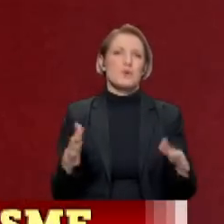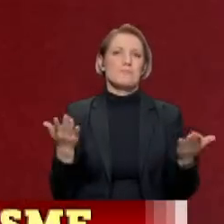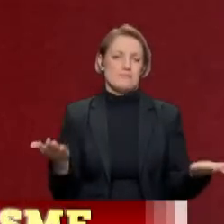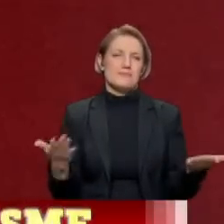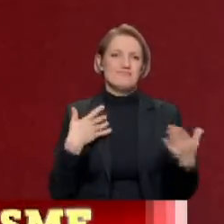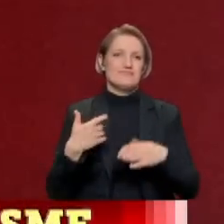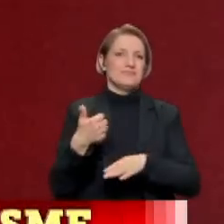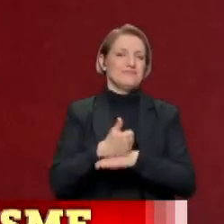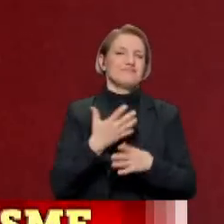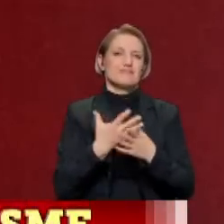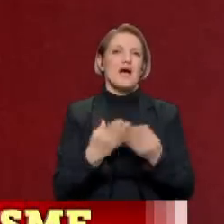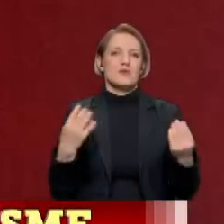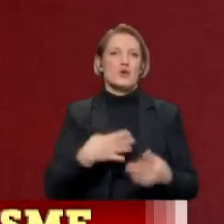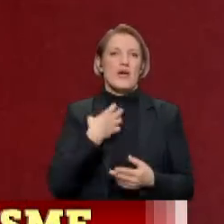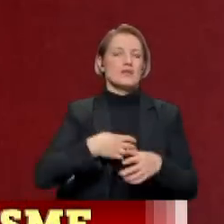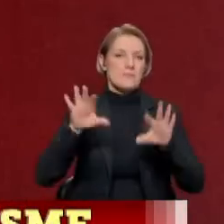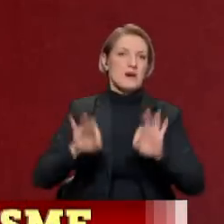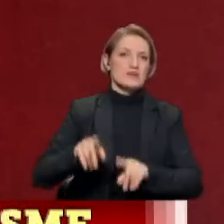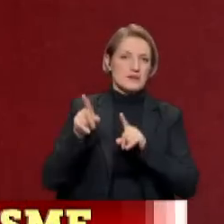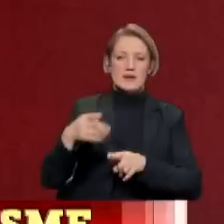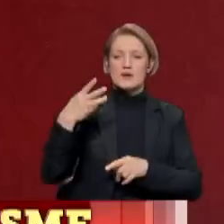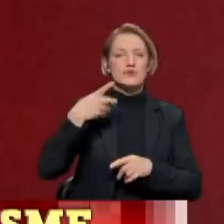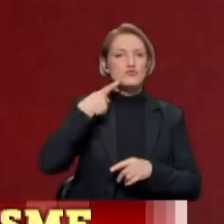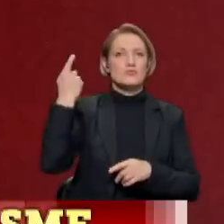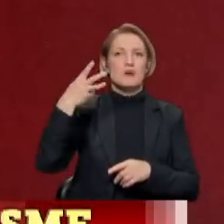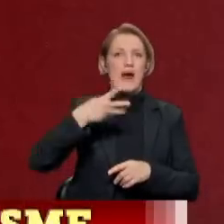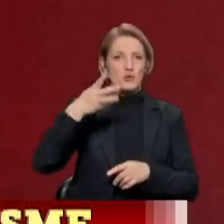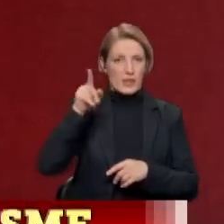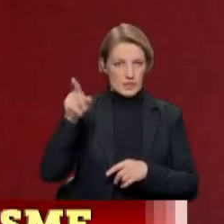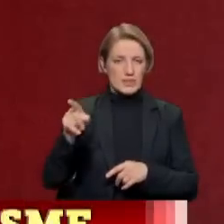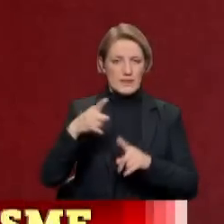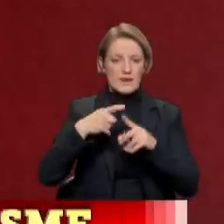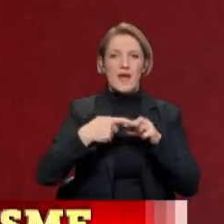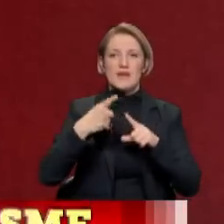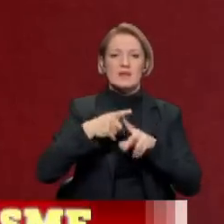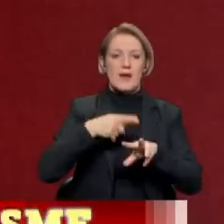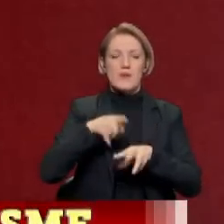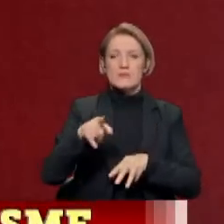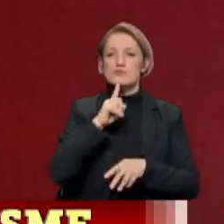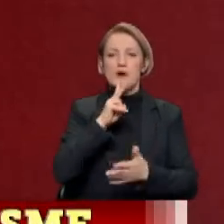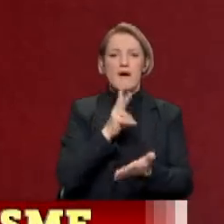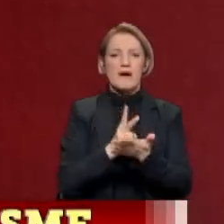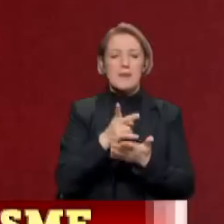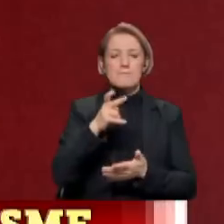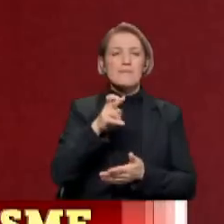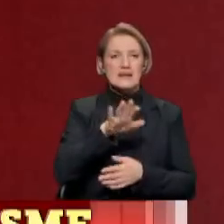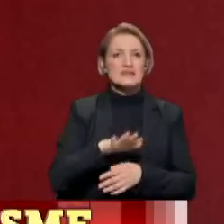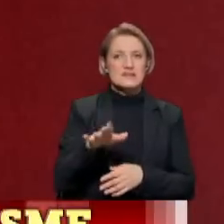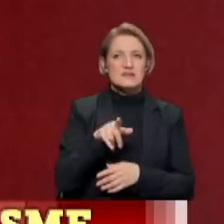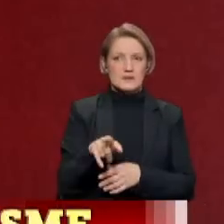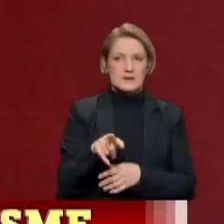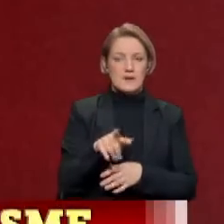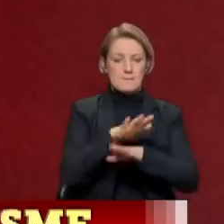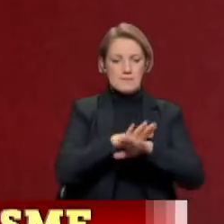biz iktidarı kaybediyoruz endişesi başladı. Erdoğan belki bu kararla ya da bu adımla partisini konsolide etmeye